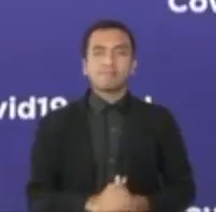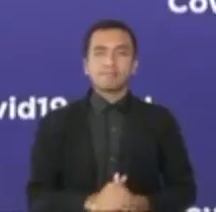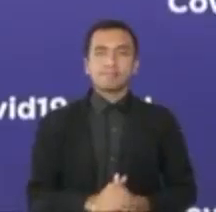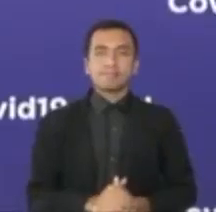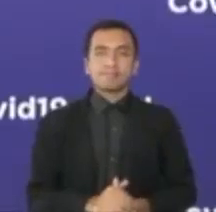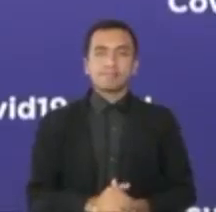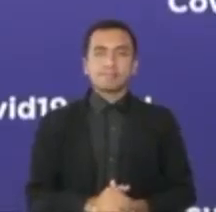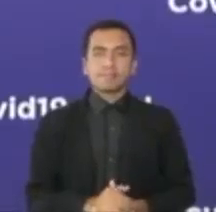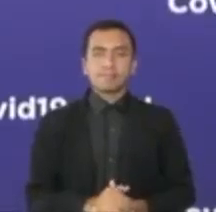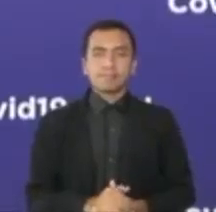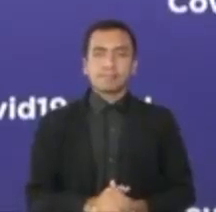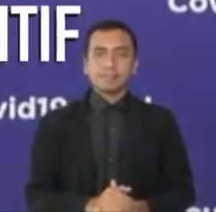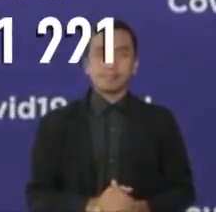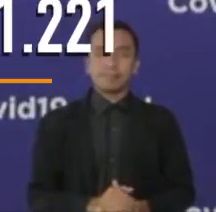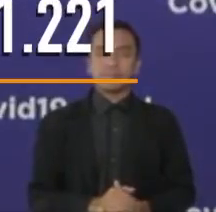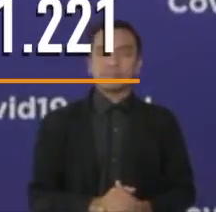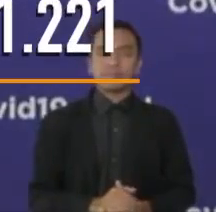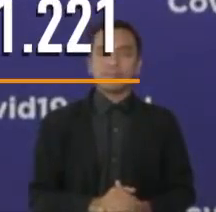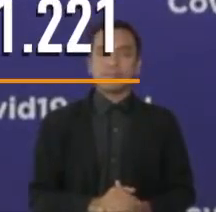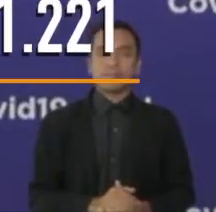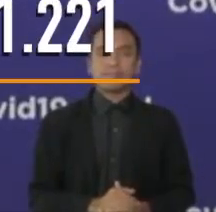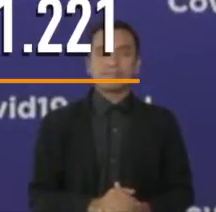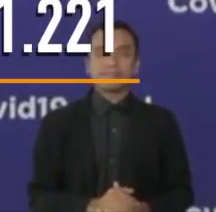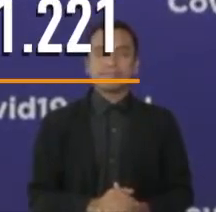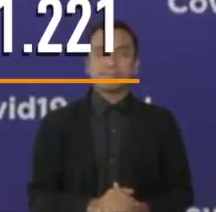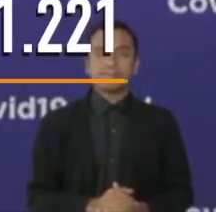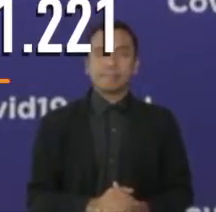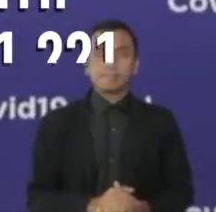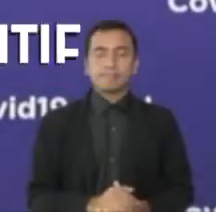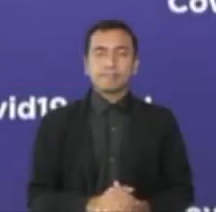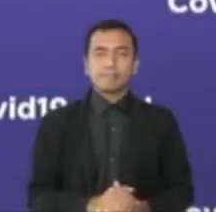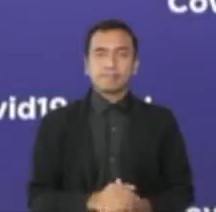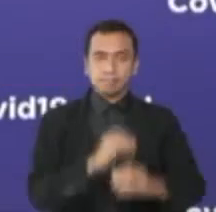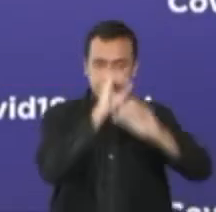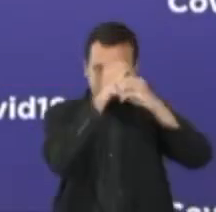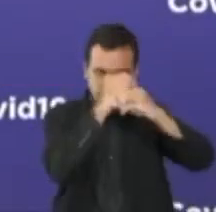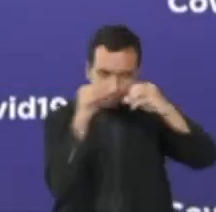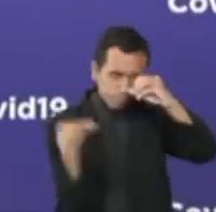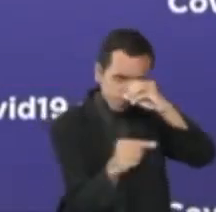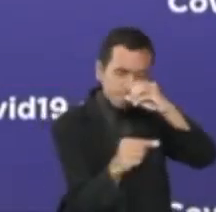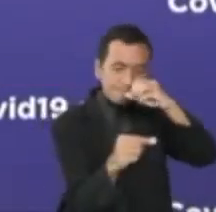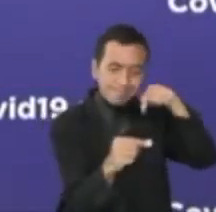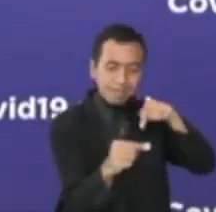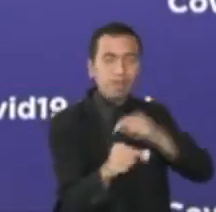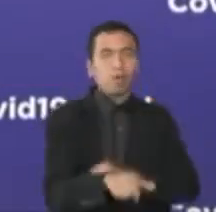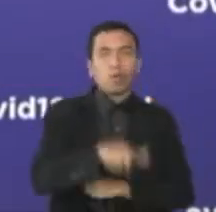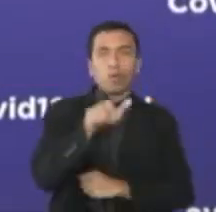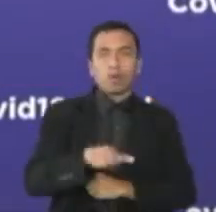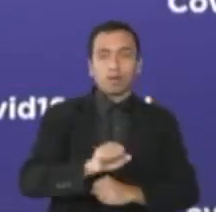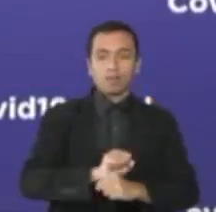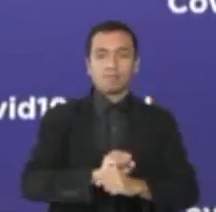Hai di pemeriksaan itu kita akan mendapatkan kenaikan pasien